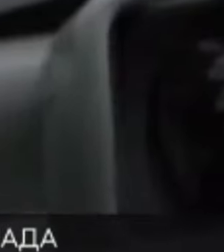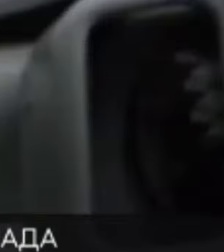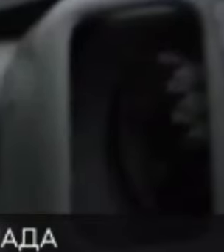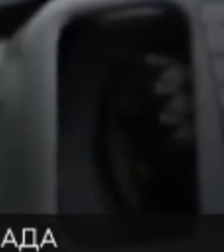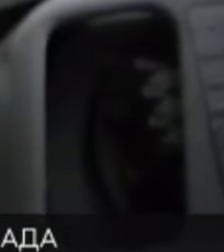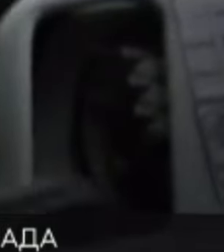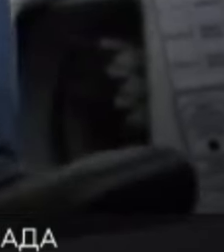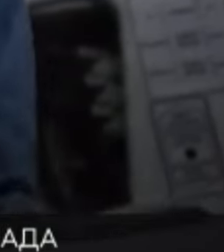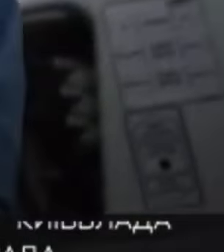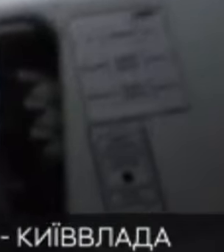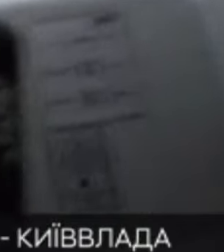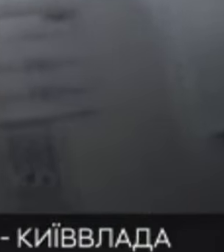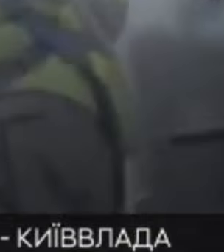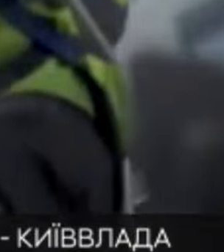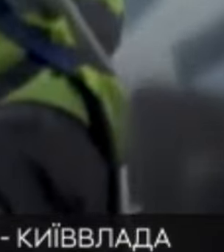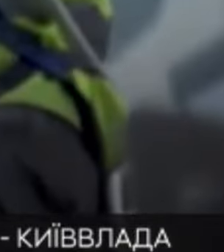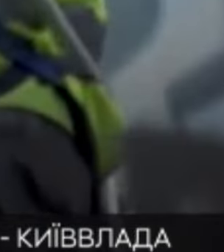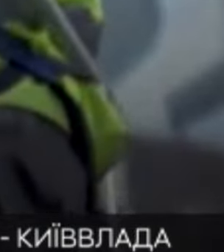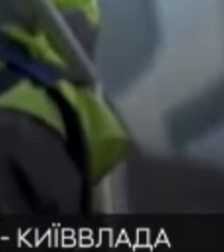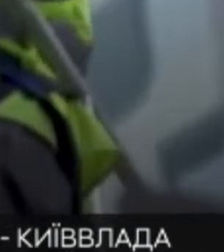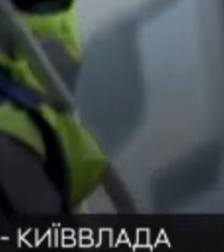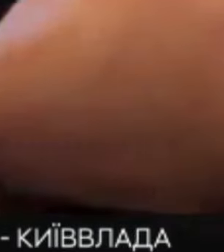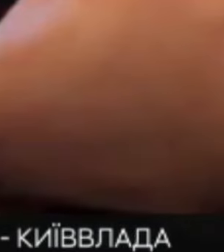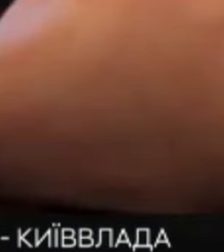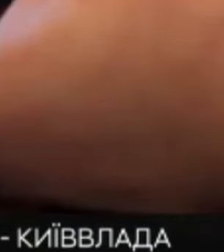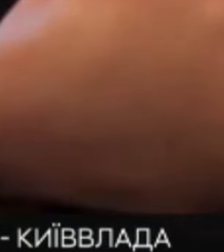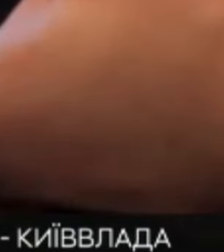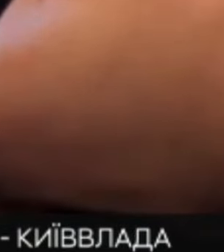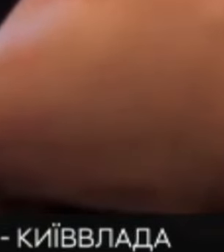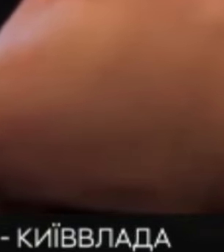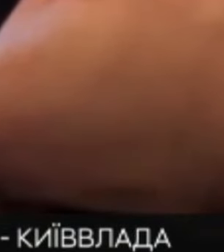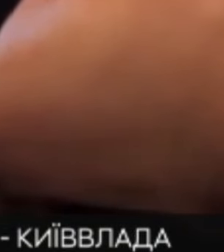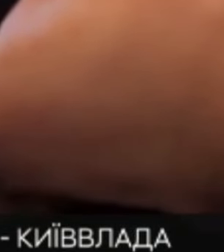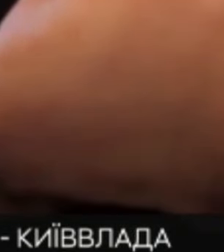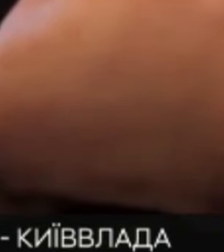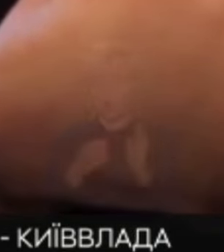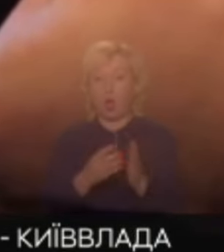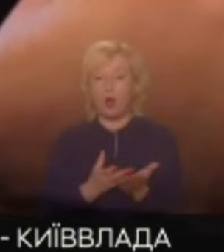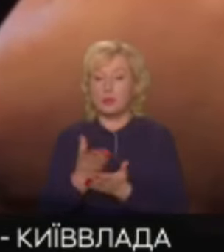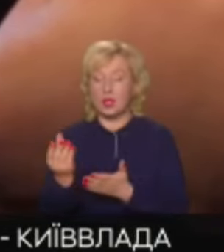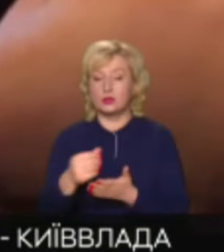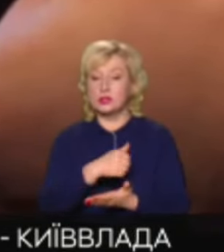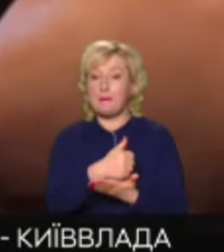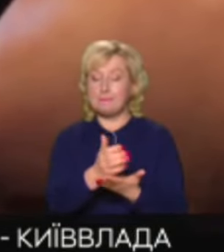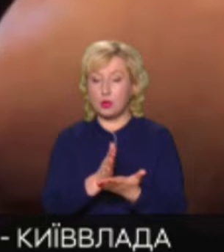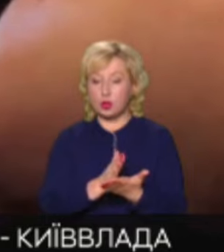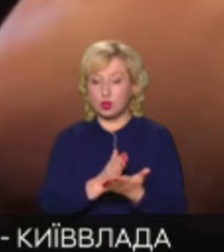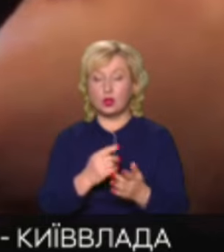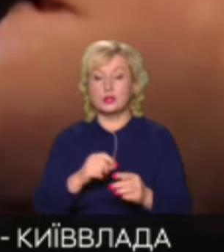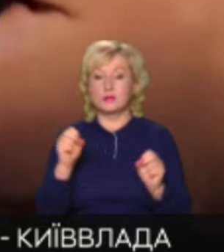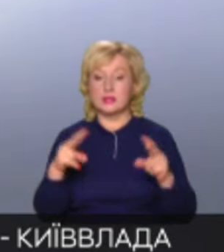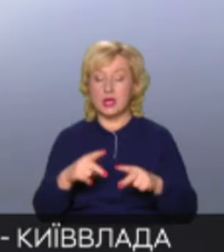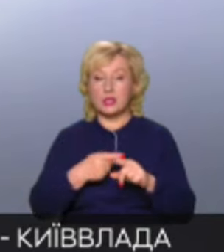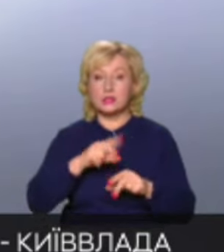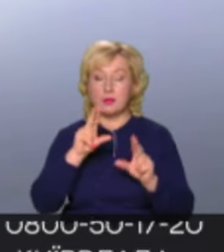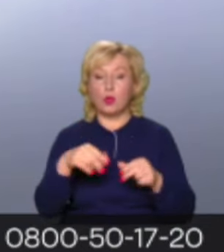чи громадському транспорті наразі неможливо скористатися безконтактною оплатою за послуги. Спеціалісти компанії запевняють, що